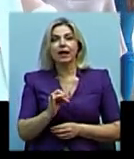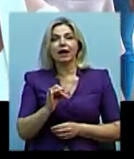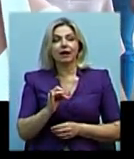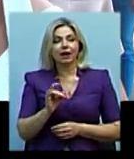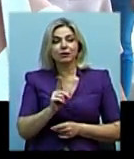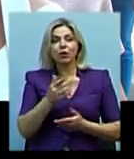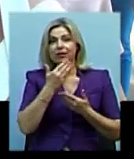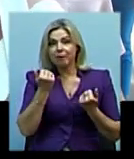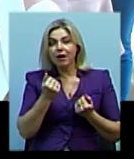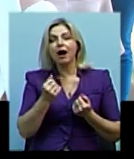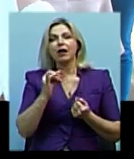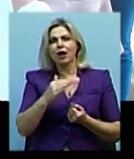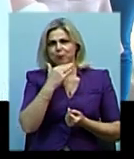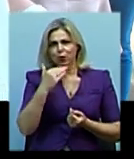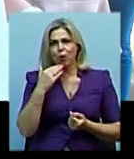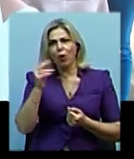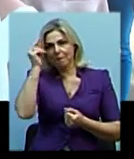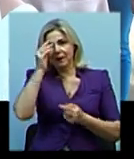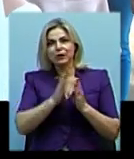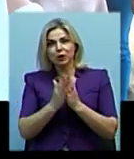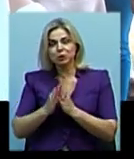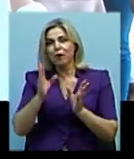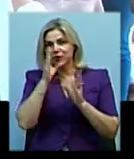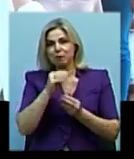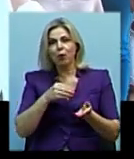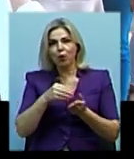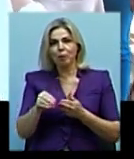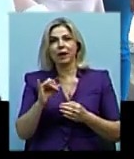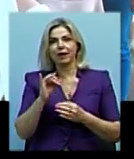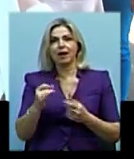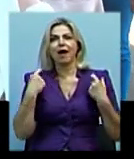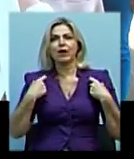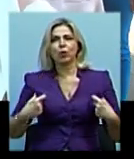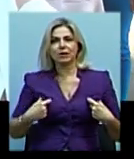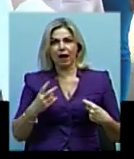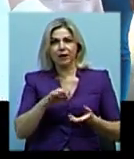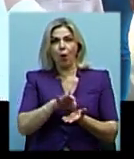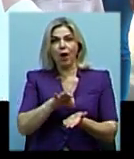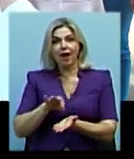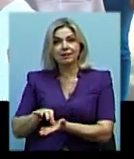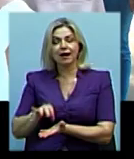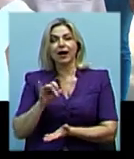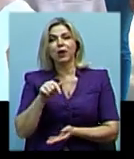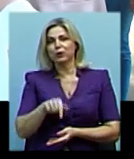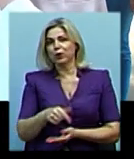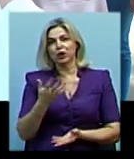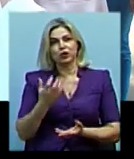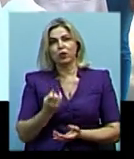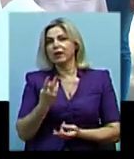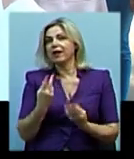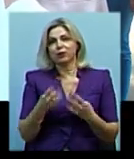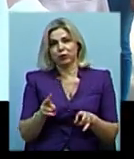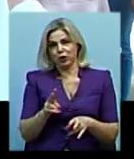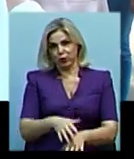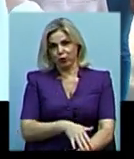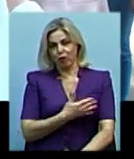купи підручників, але ми встигли купити величезний рюкзак на колесах. І він тут, мабуть, ще не знадобиться дуже довго, тому